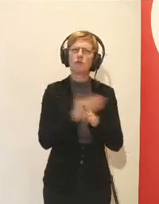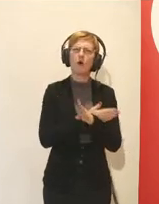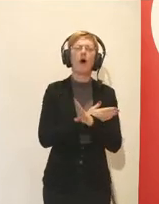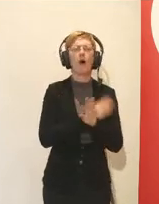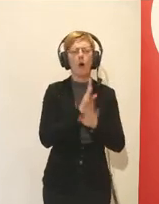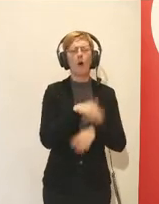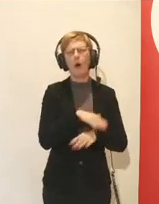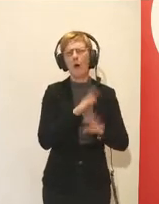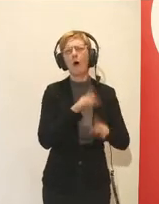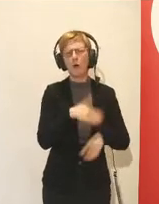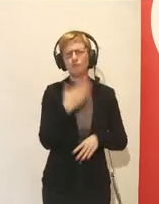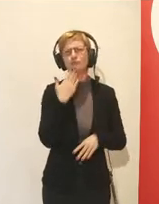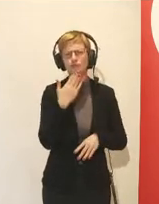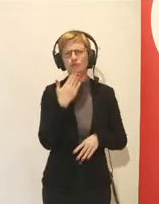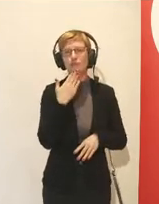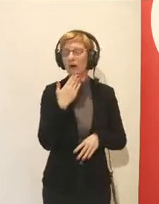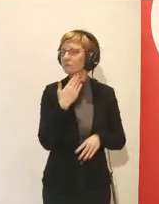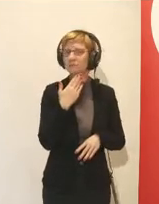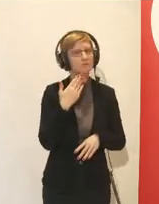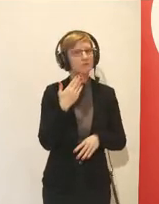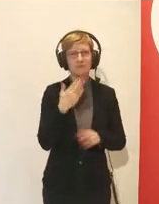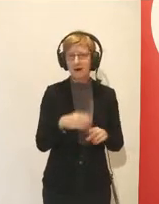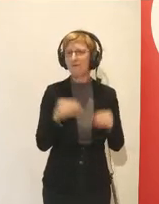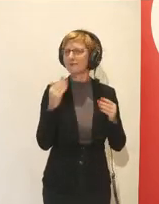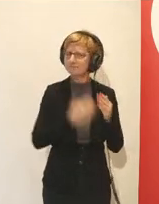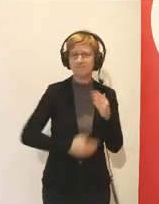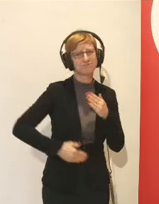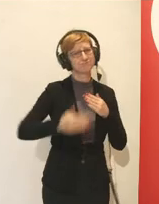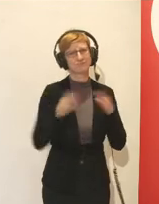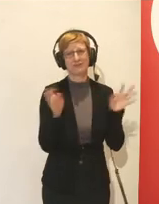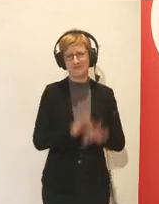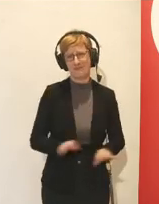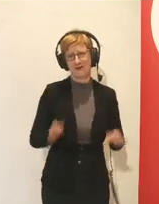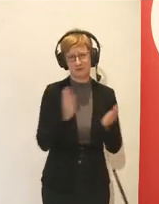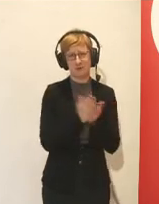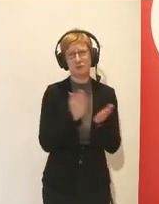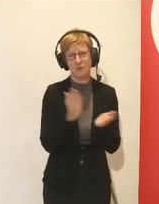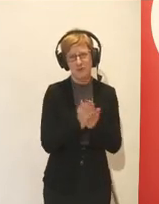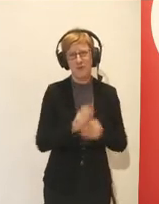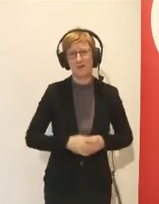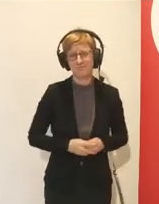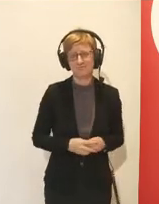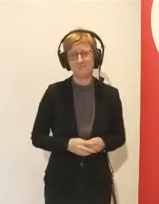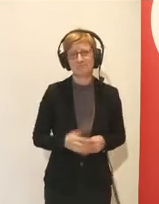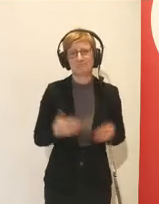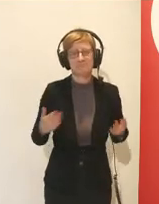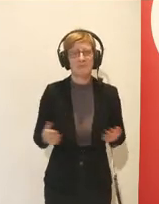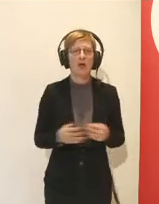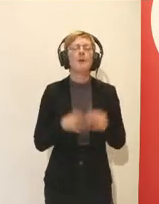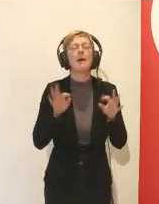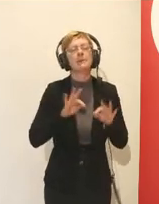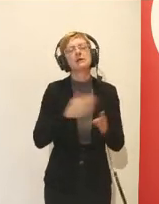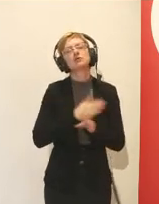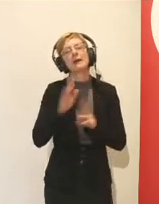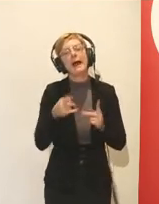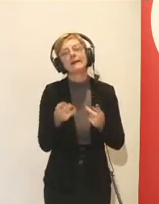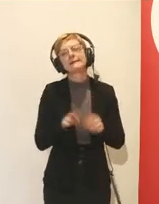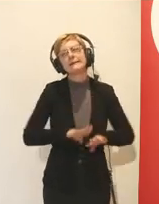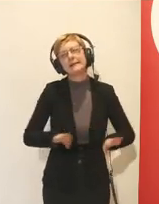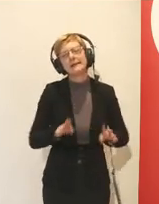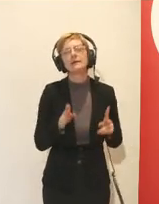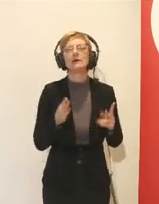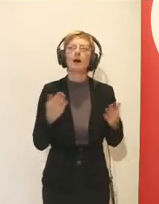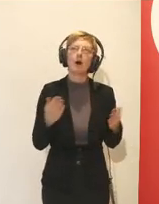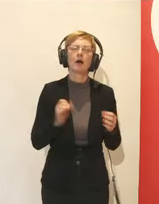wurde und weil es auch vorher schon gefährlich wurde ja also ich meine besser spät als nie wir